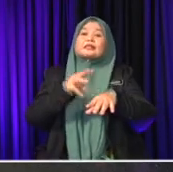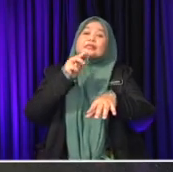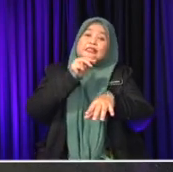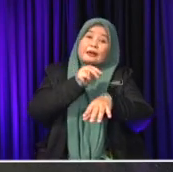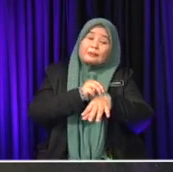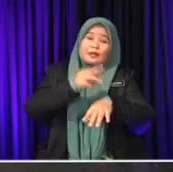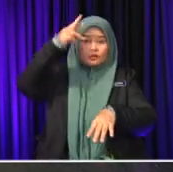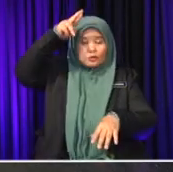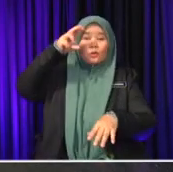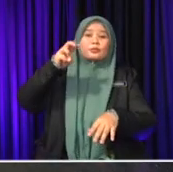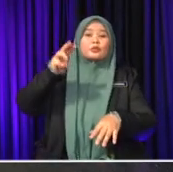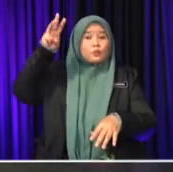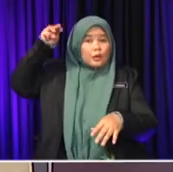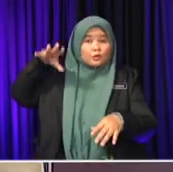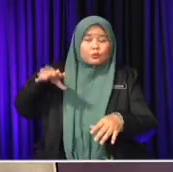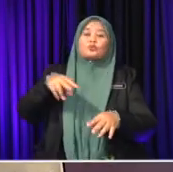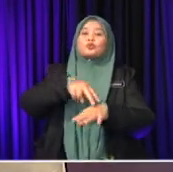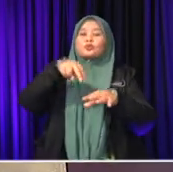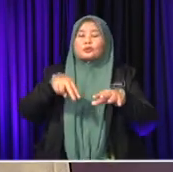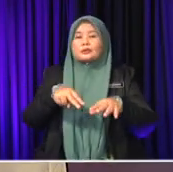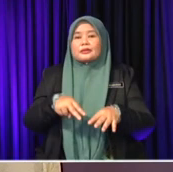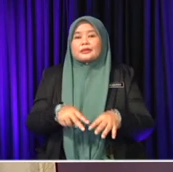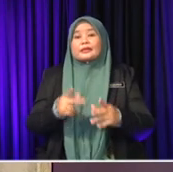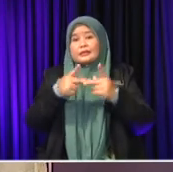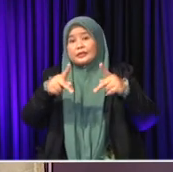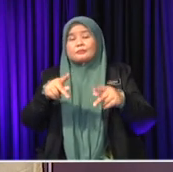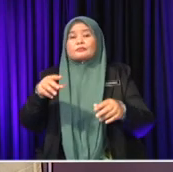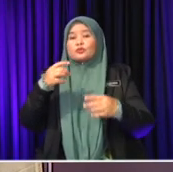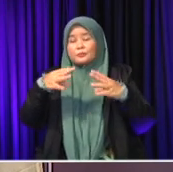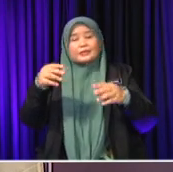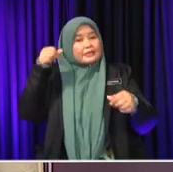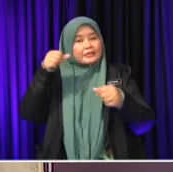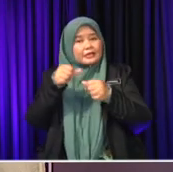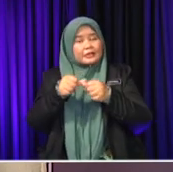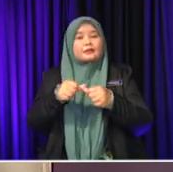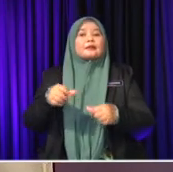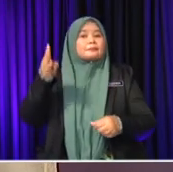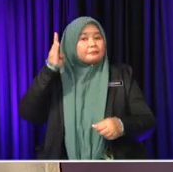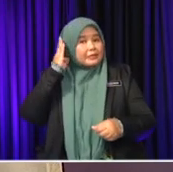sewaktu Wahyu turun jadi kisahnya Coba Ingat tadi murid-murid yang pertama